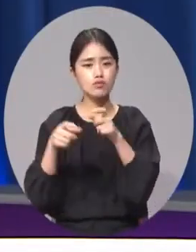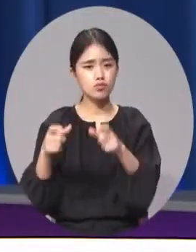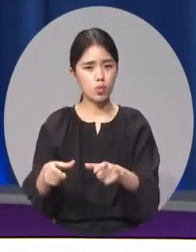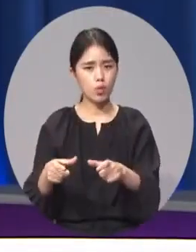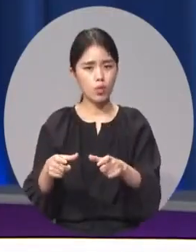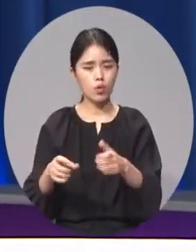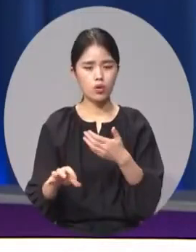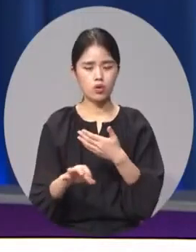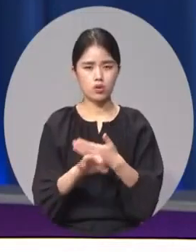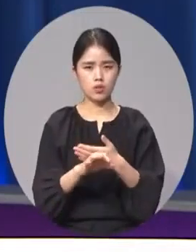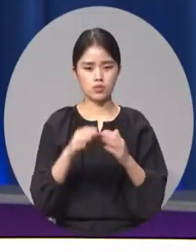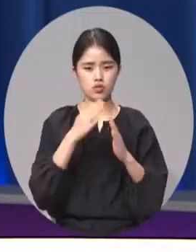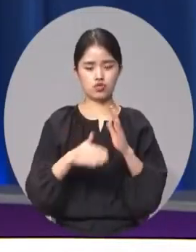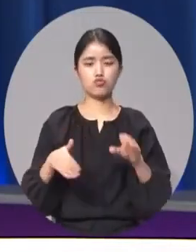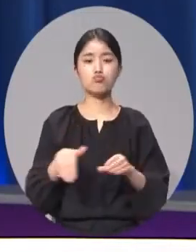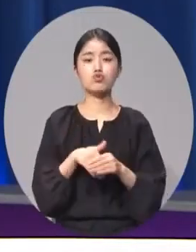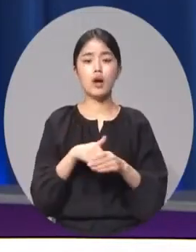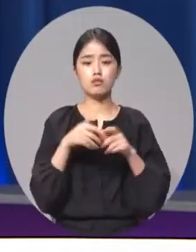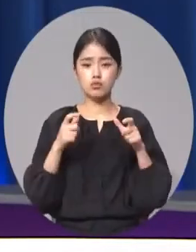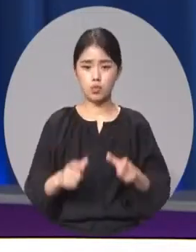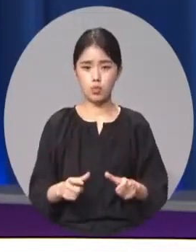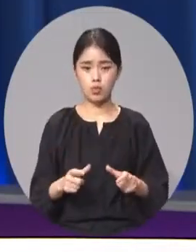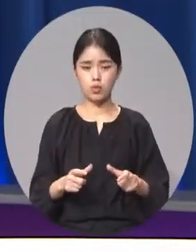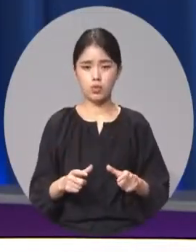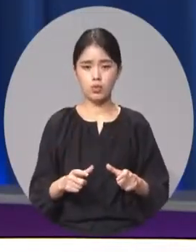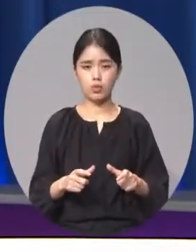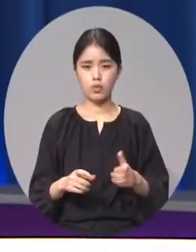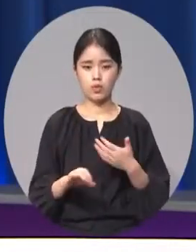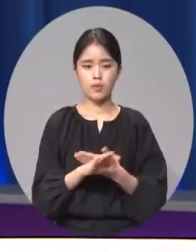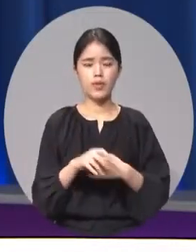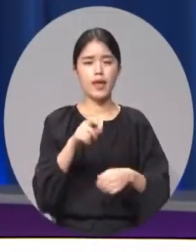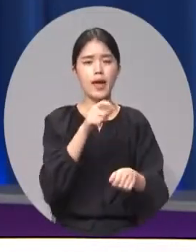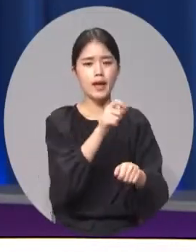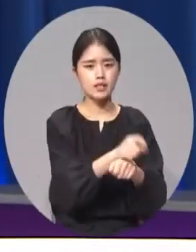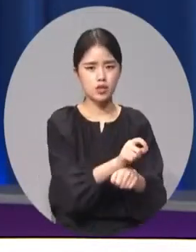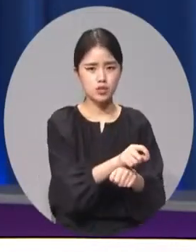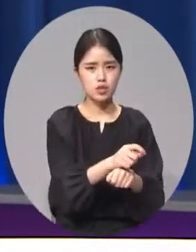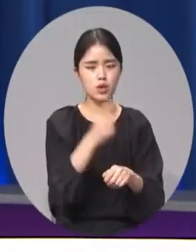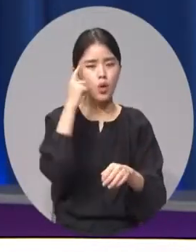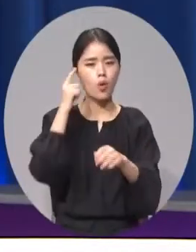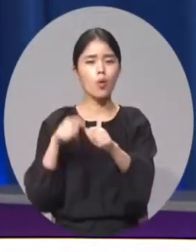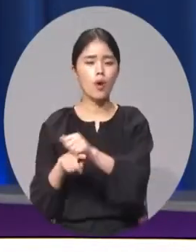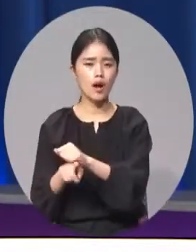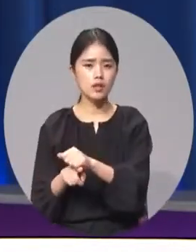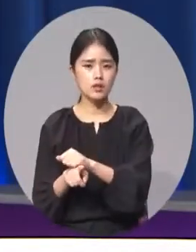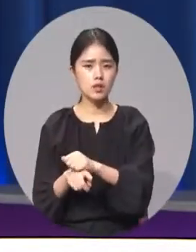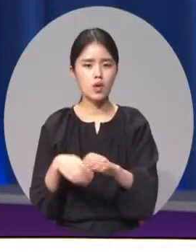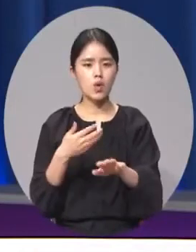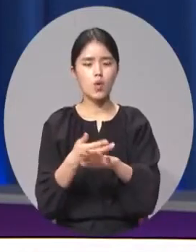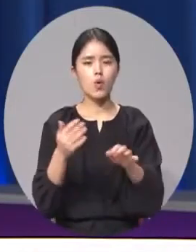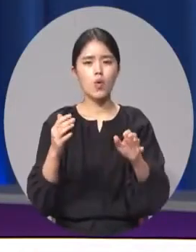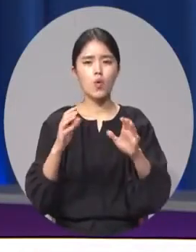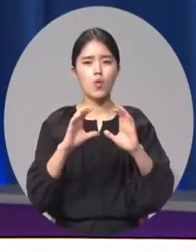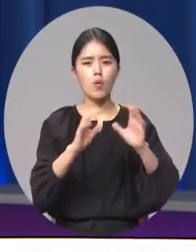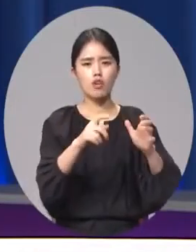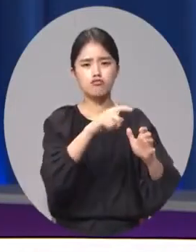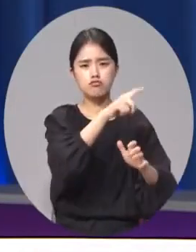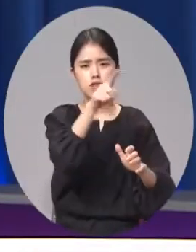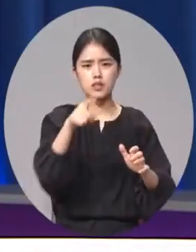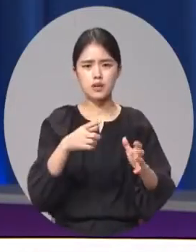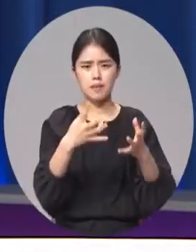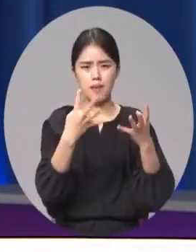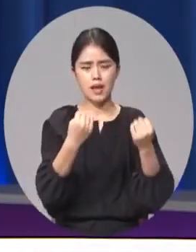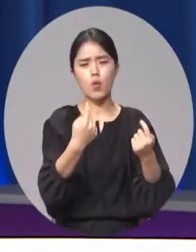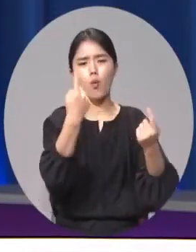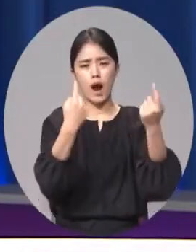전주는 문화수도 줘 그래서 행정 쪽 이라든지 과학적으로는 외국에서 굉장히 많은 사람들이 오는